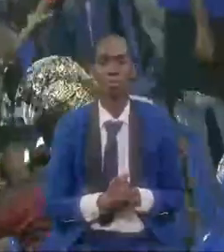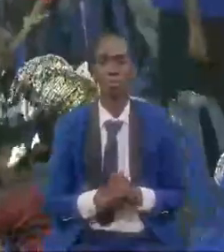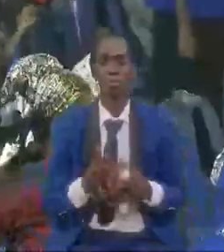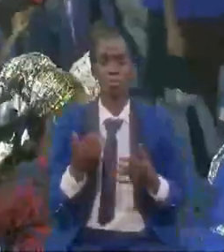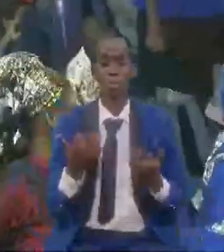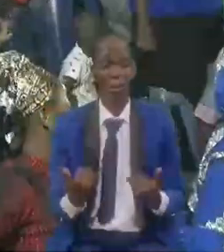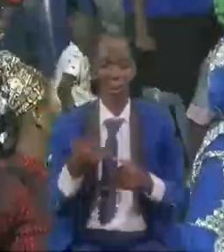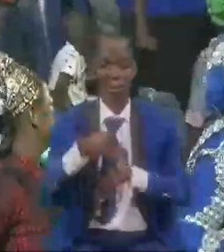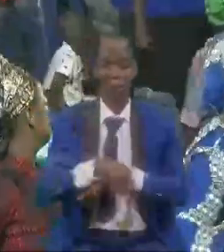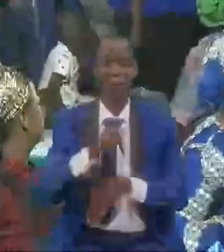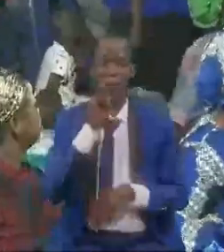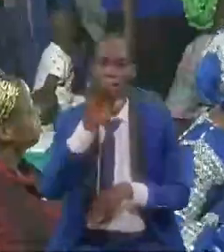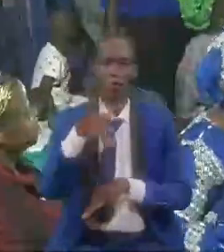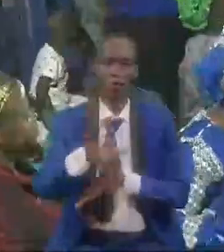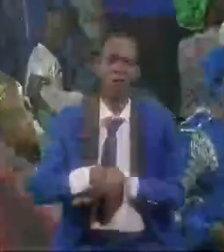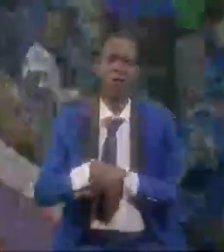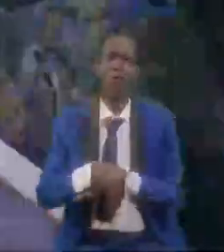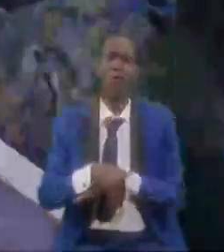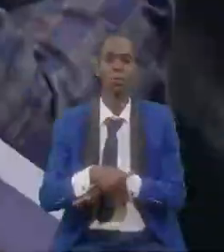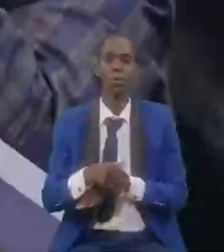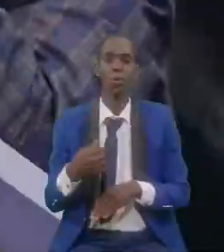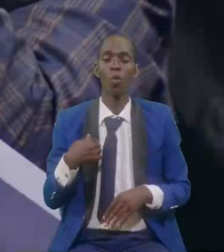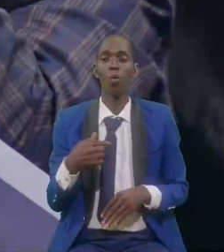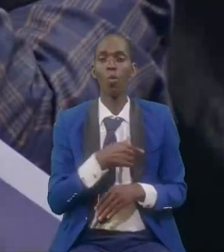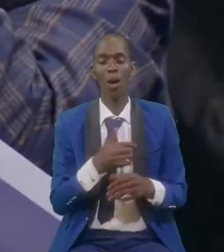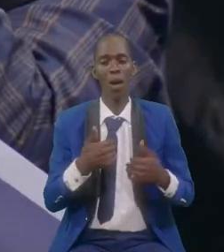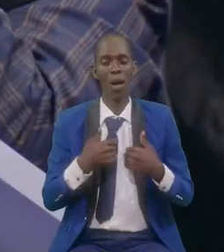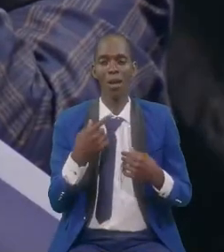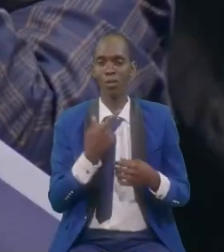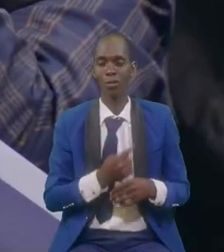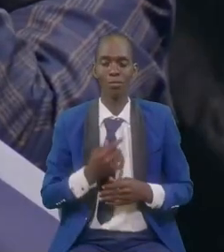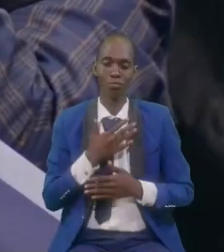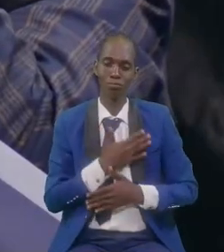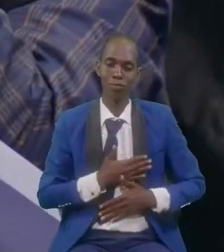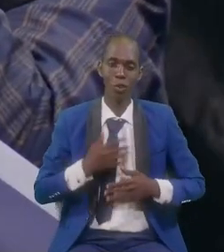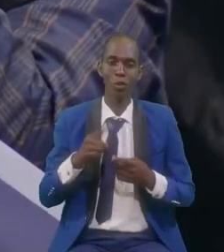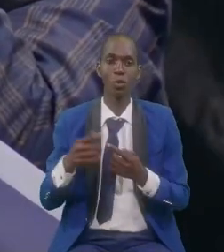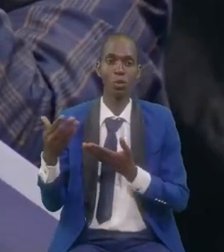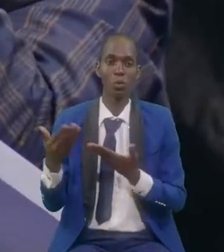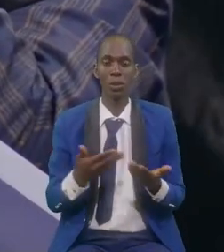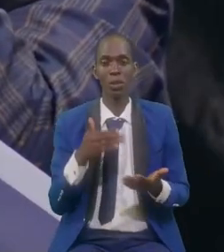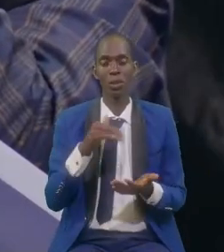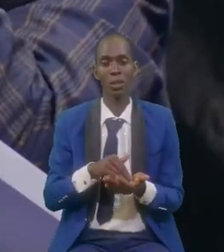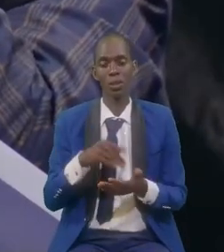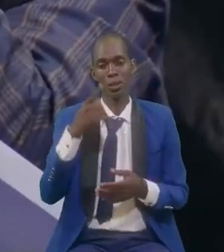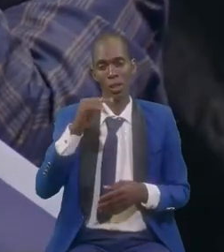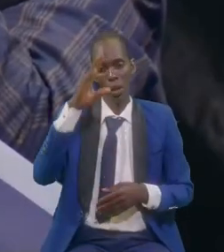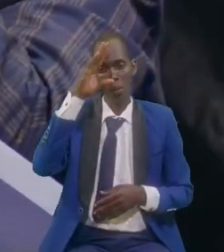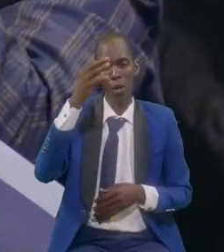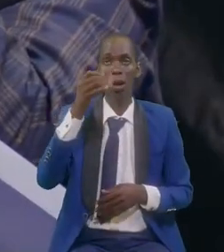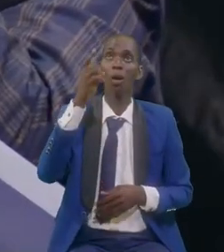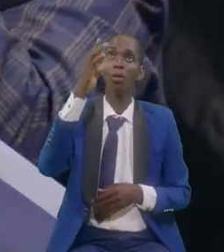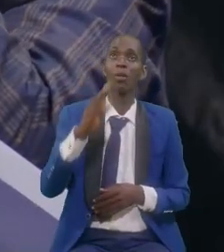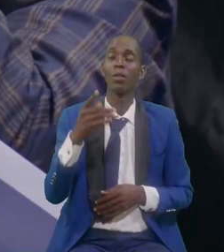Oui, ce soir, c'est ta soirée. Nous avons le plaisir d'inviter l'homme de Dieu,